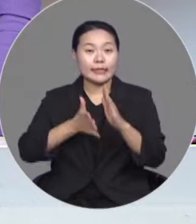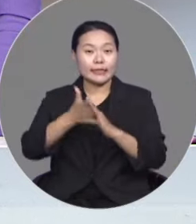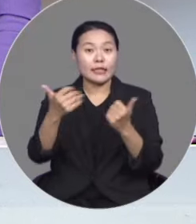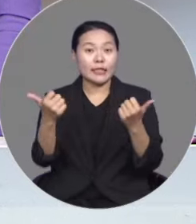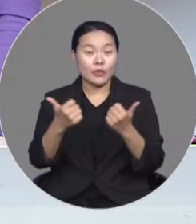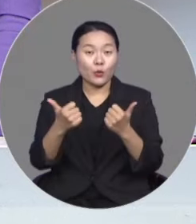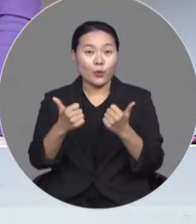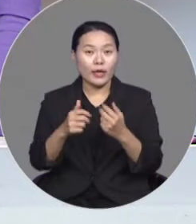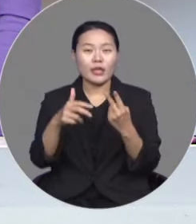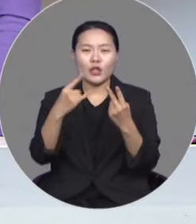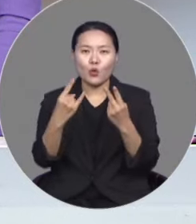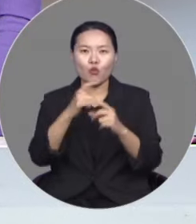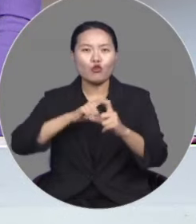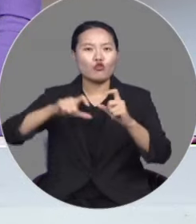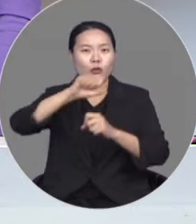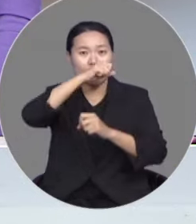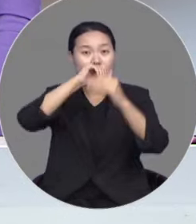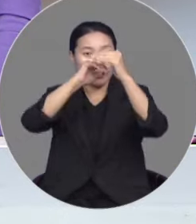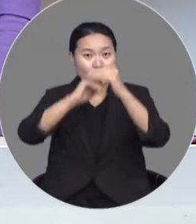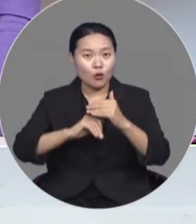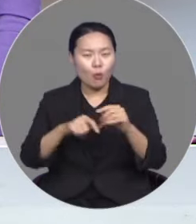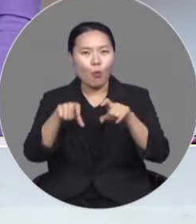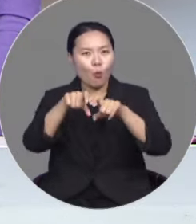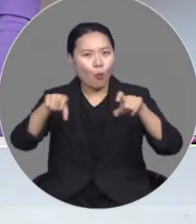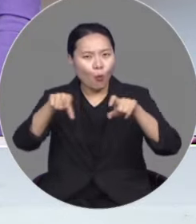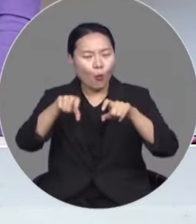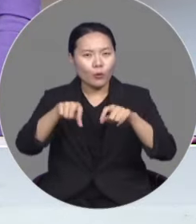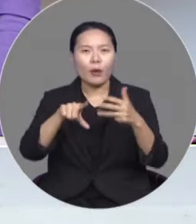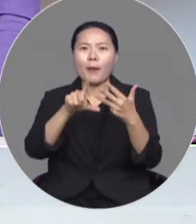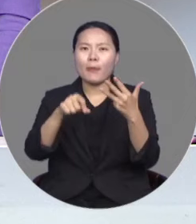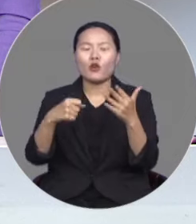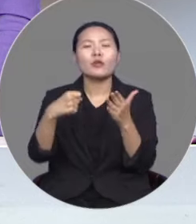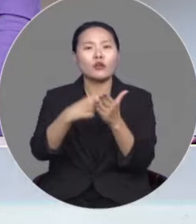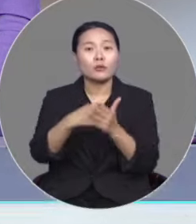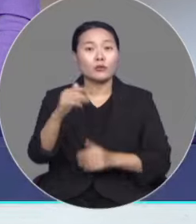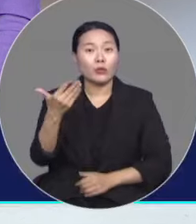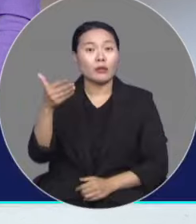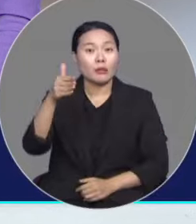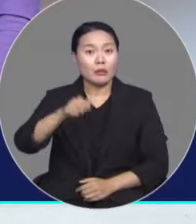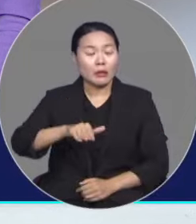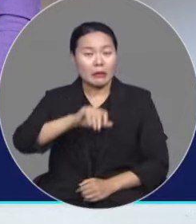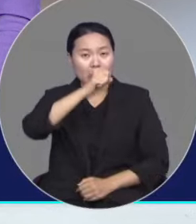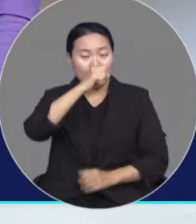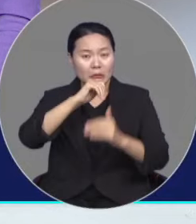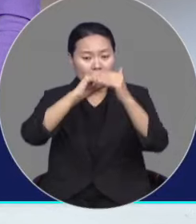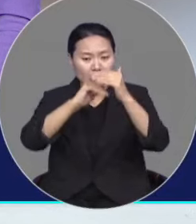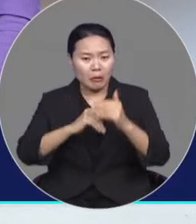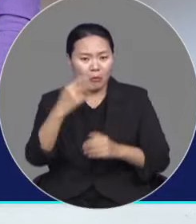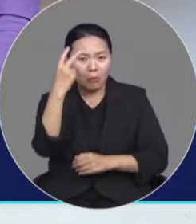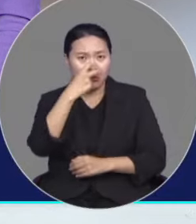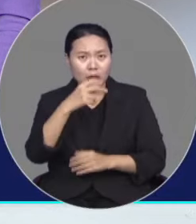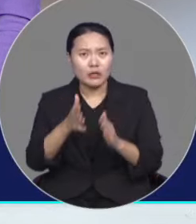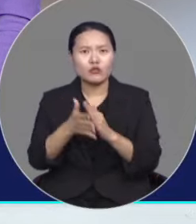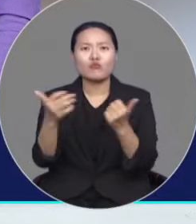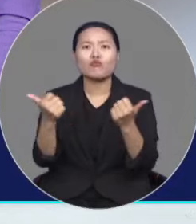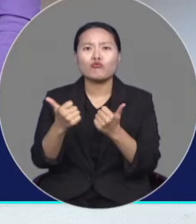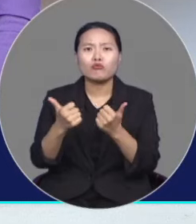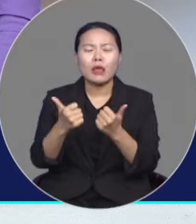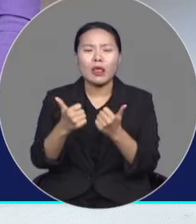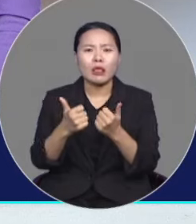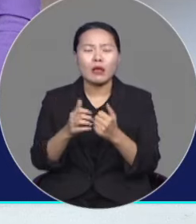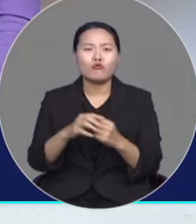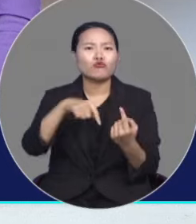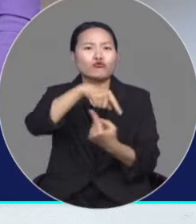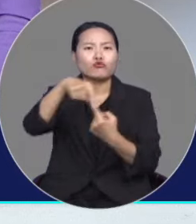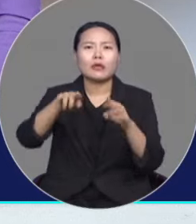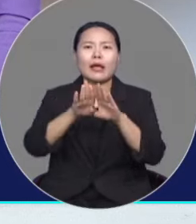울산시의 2회 추경 예산안은 통상적으로 8월에 확정되는데 예산안을 심사해야 할 시의회는